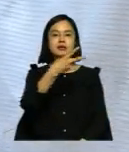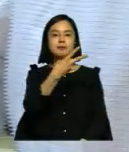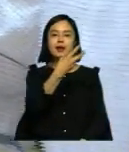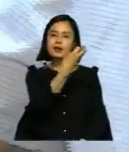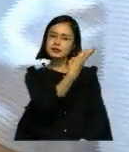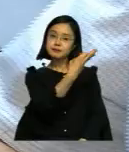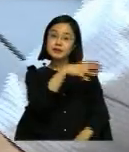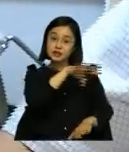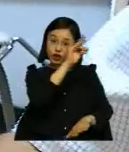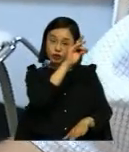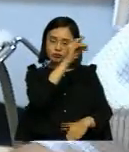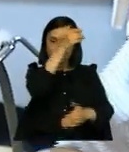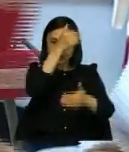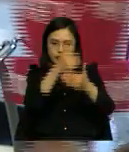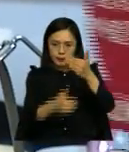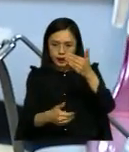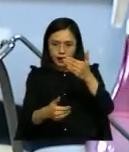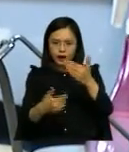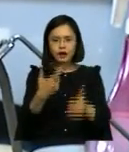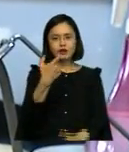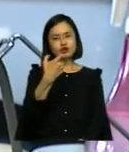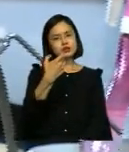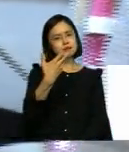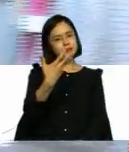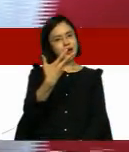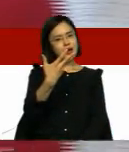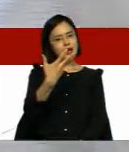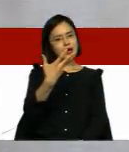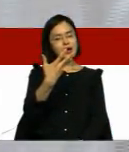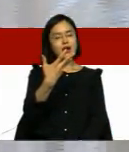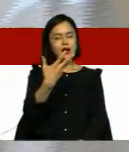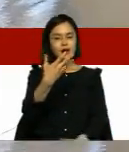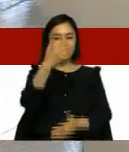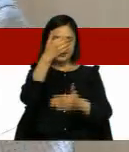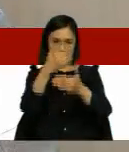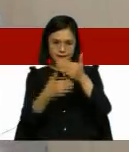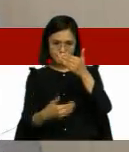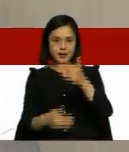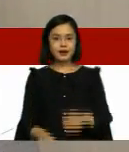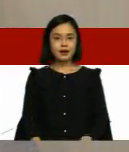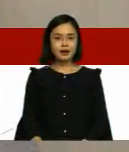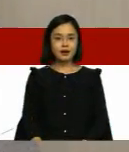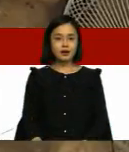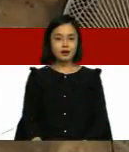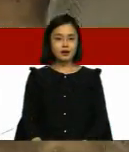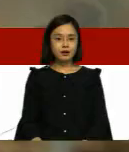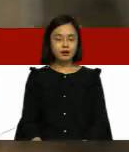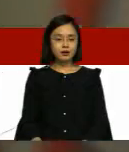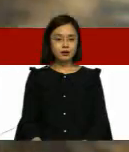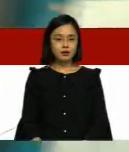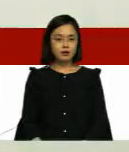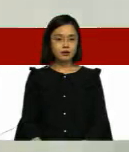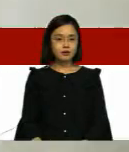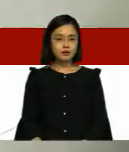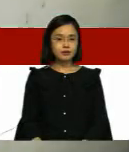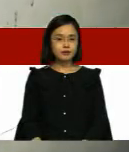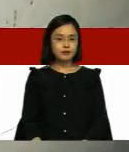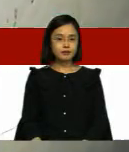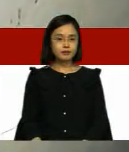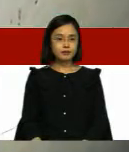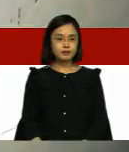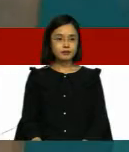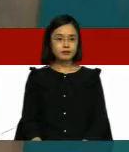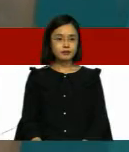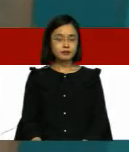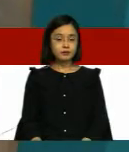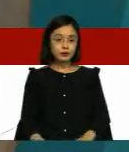한 60여도 남아 있습니다. 아, 그렇습니까? 자, 그렇다면 그 200여 마리에서 60여 마리가 남아 있다면 나머지 한 130여 마리